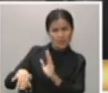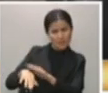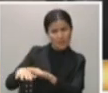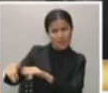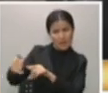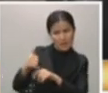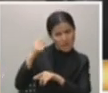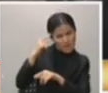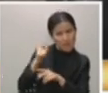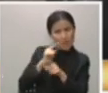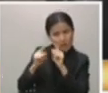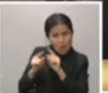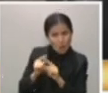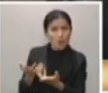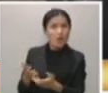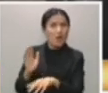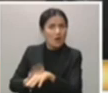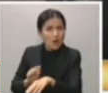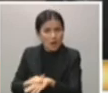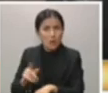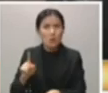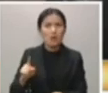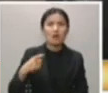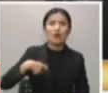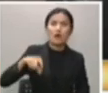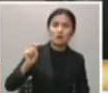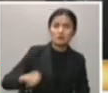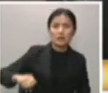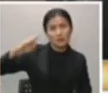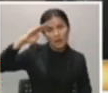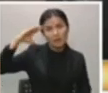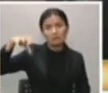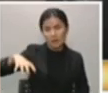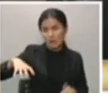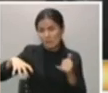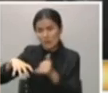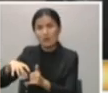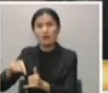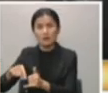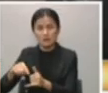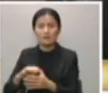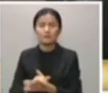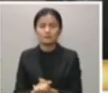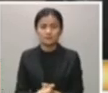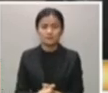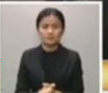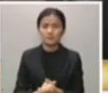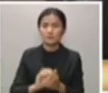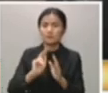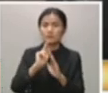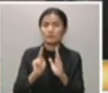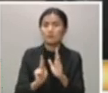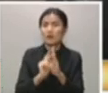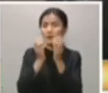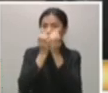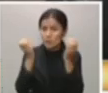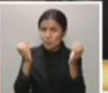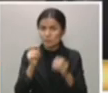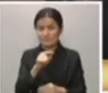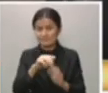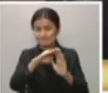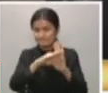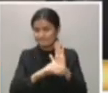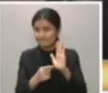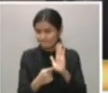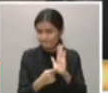ค์ไม่เห็นด้วยในศาลทหารด้วยเงื่อนไขและกลไกทางรัฐธรรมนูญที่พวกท่านสร้างขึ้นมา